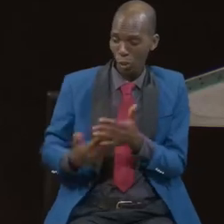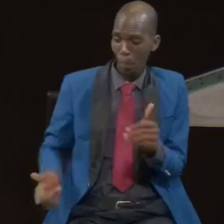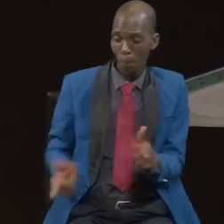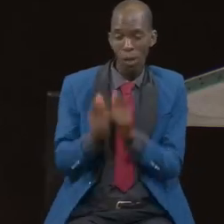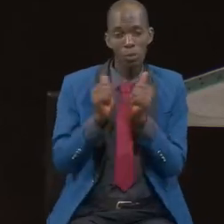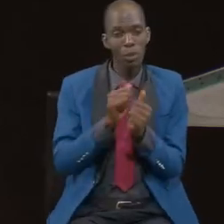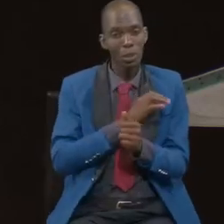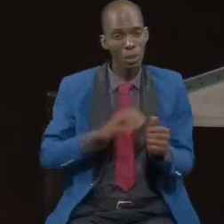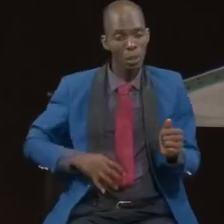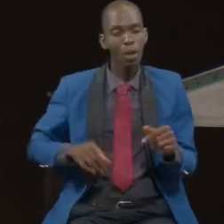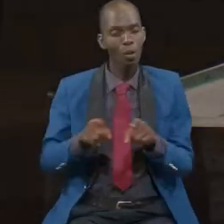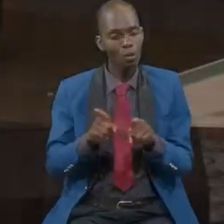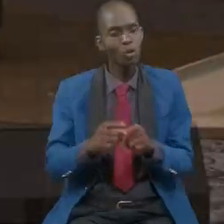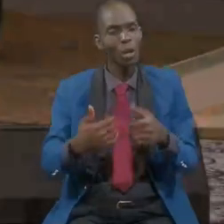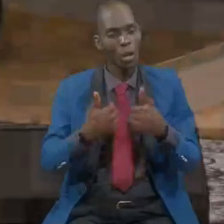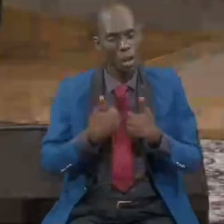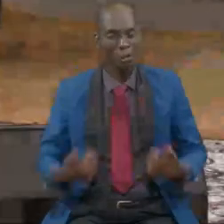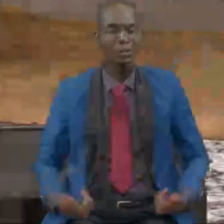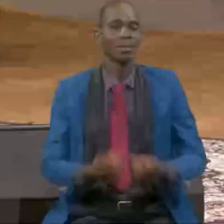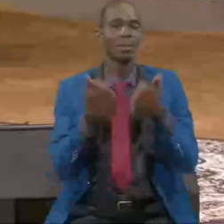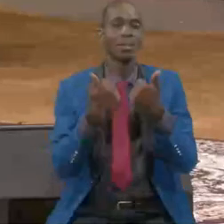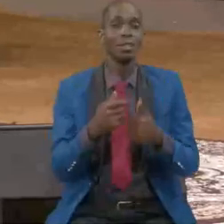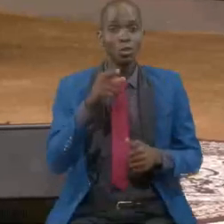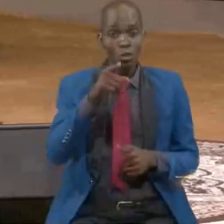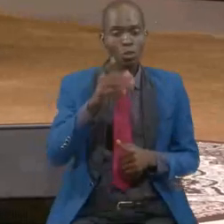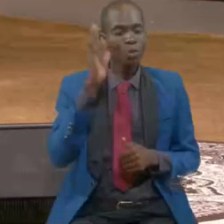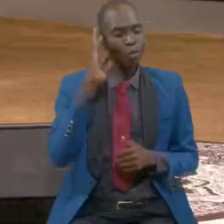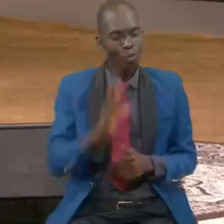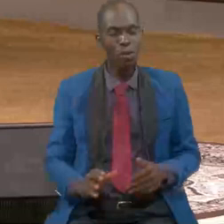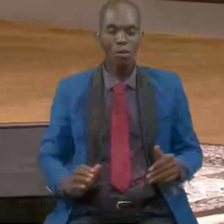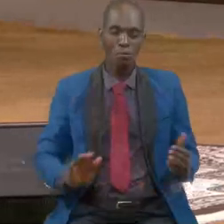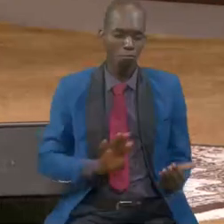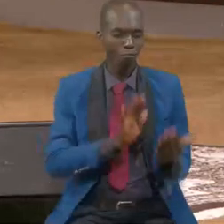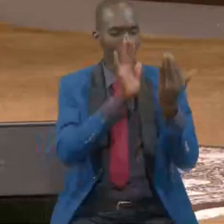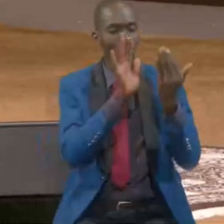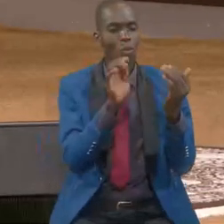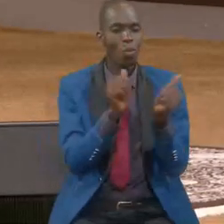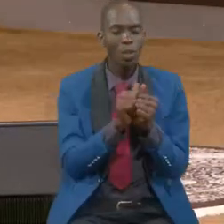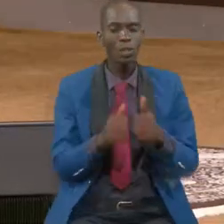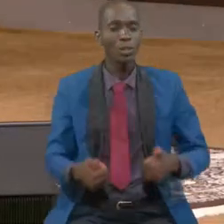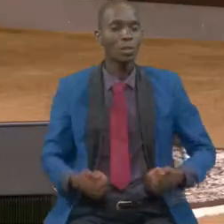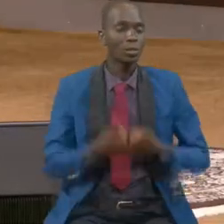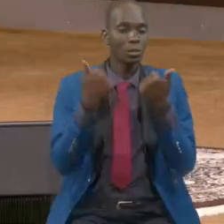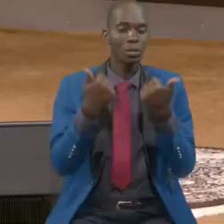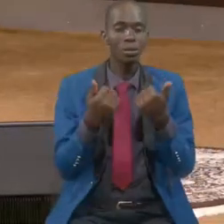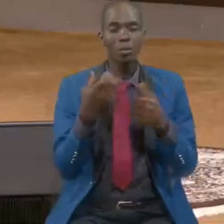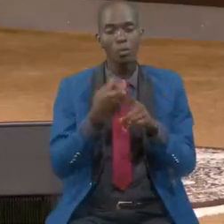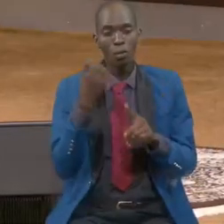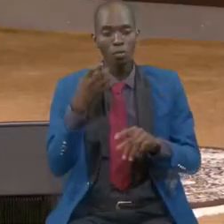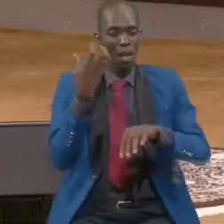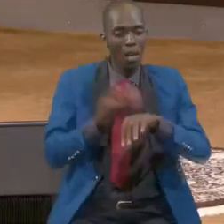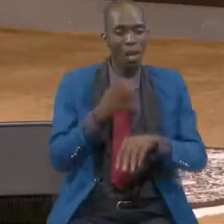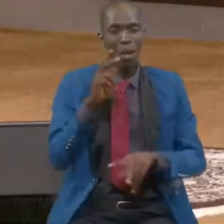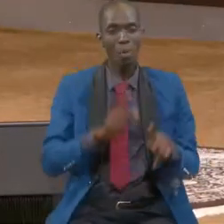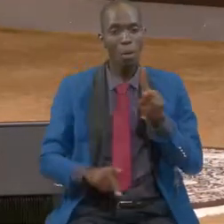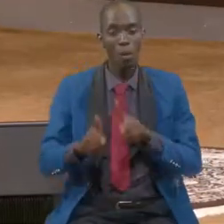temps difficiles. Il a rencontré des gens difficiles. Vous allez rencontrer des gens, vous allez traverser des temps difficiles. Et